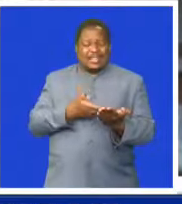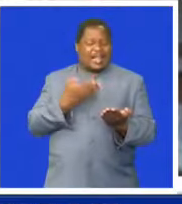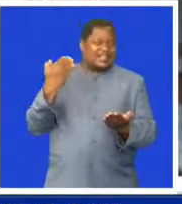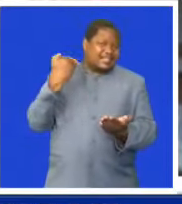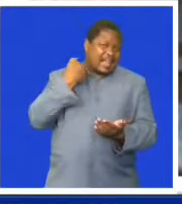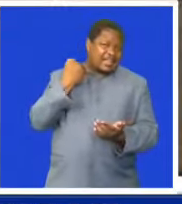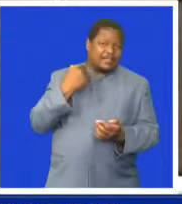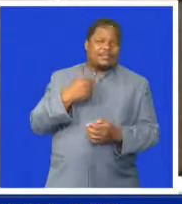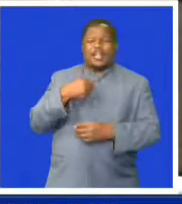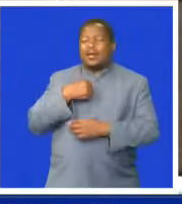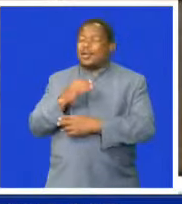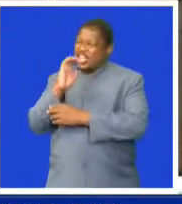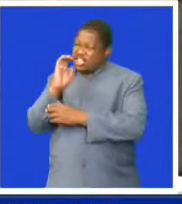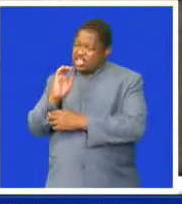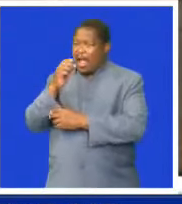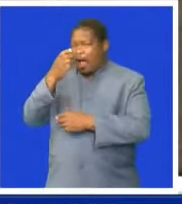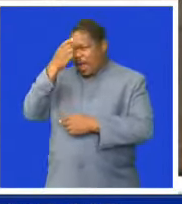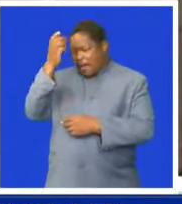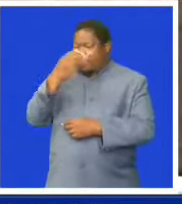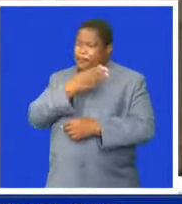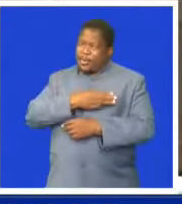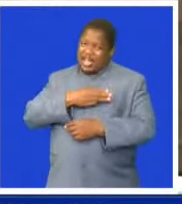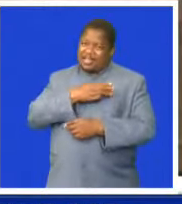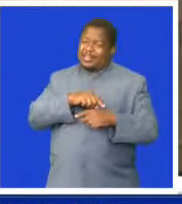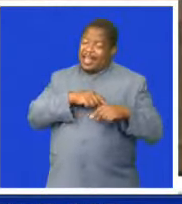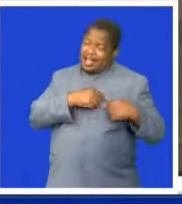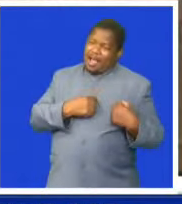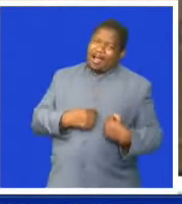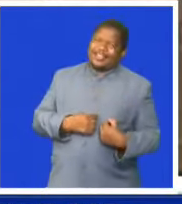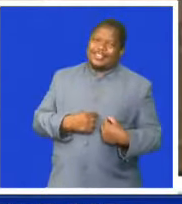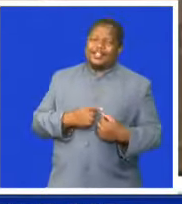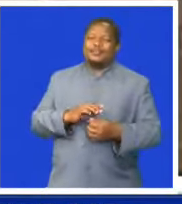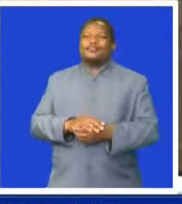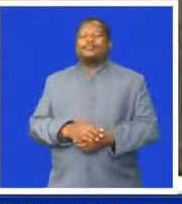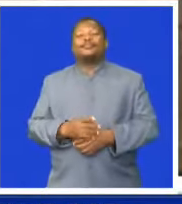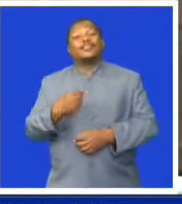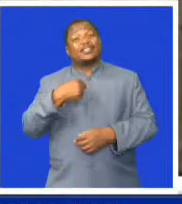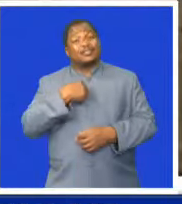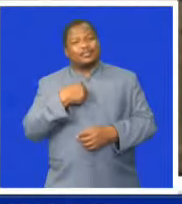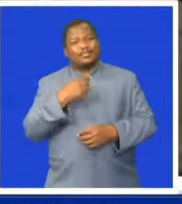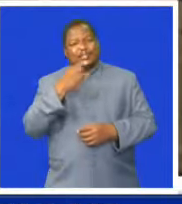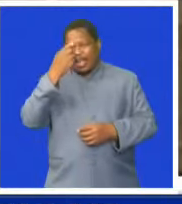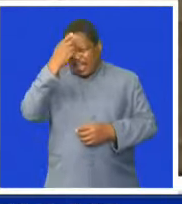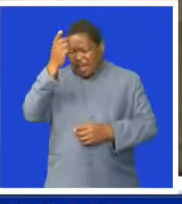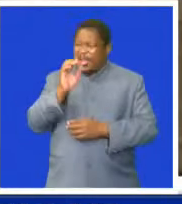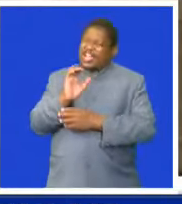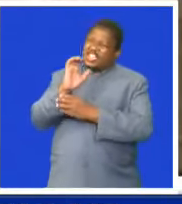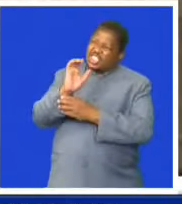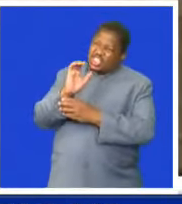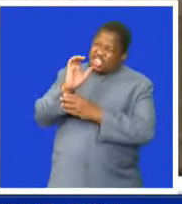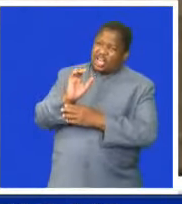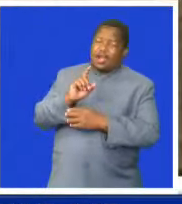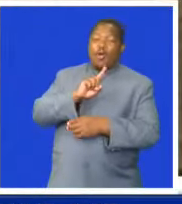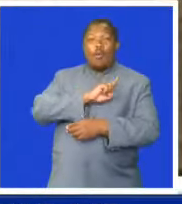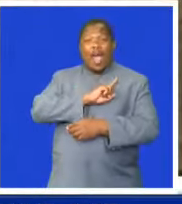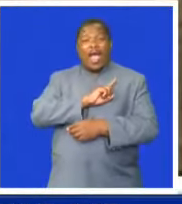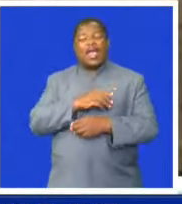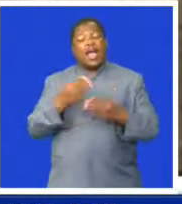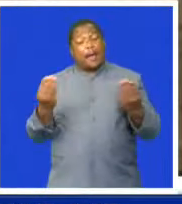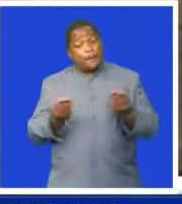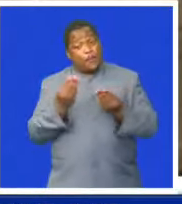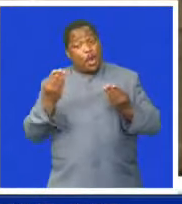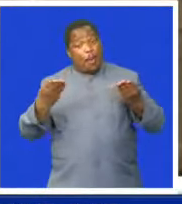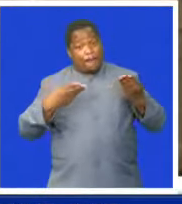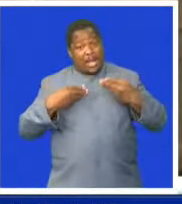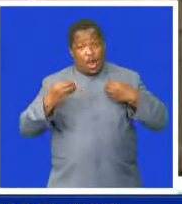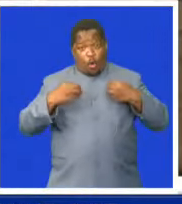sesiphila kaphlungu. Besingacela ku Hulman asibambise kubona ukuthi ngithi lengazuthi besilimele kakhulu for 7 months